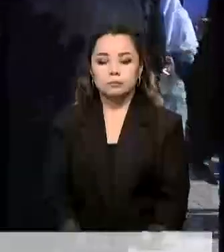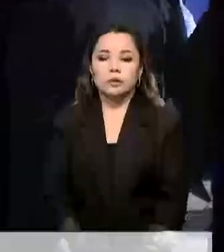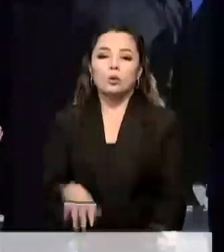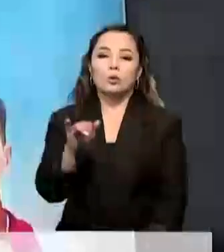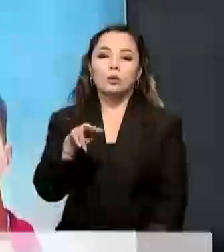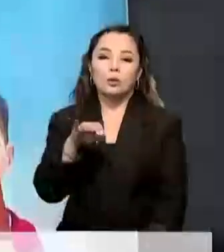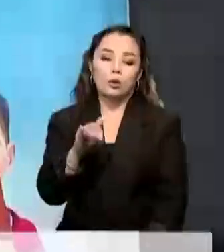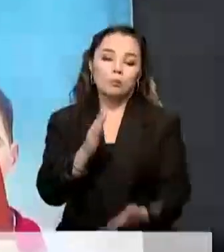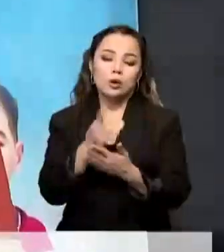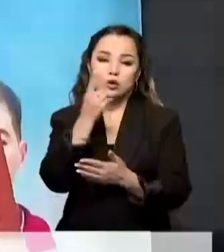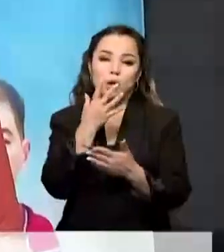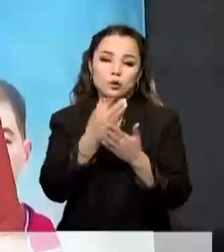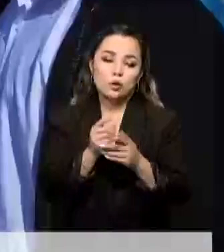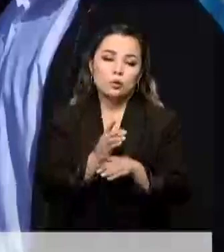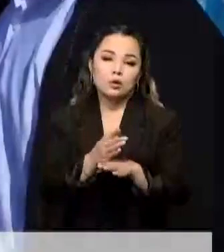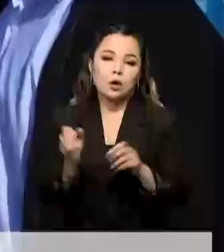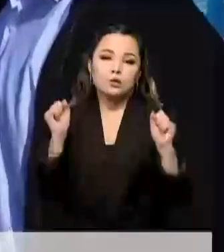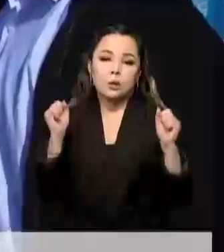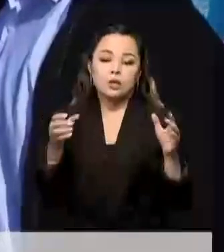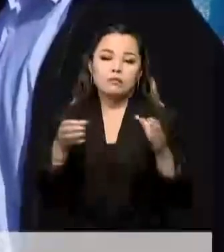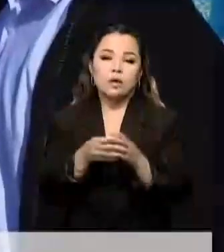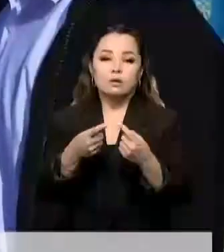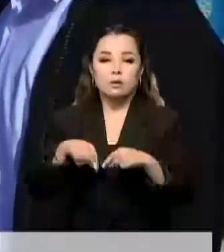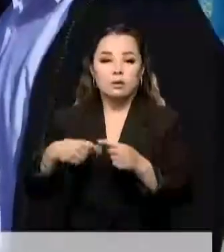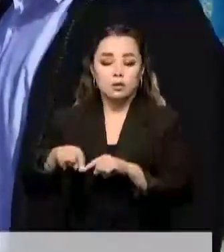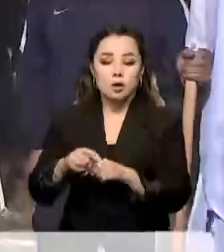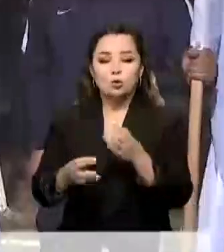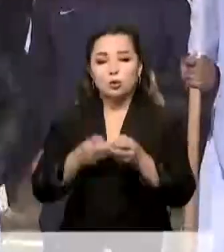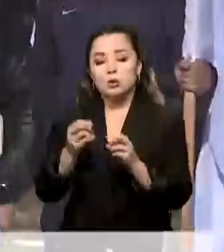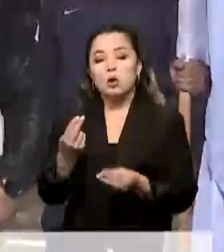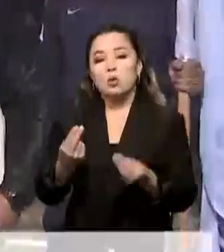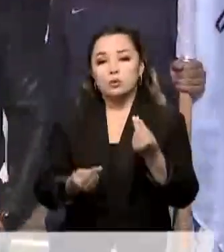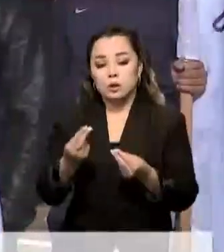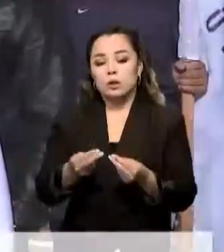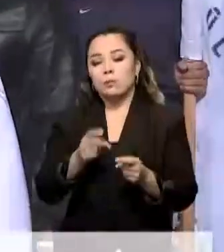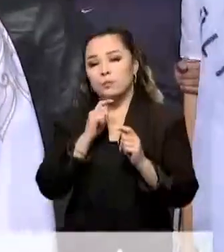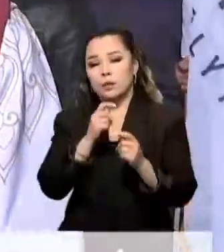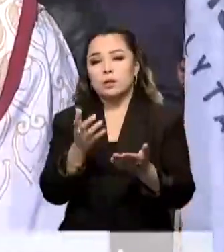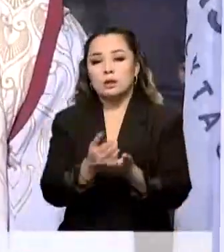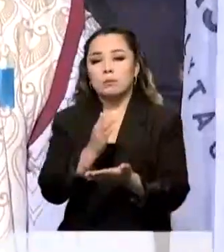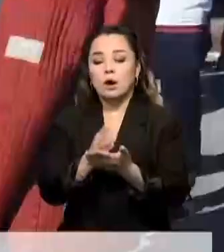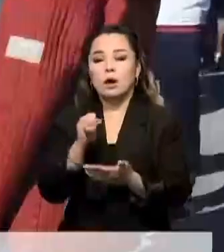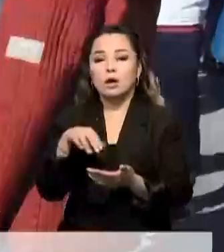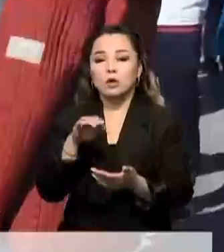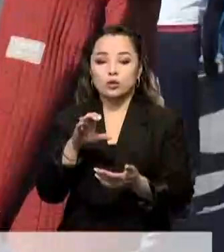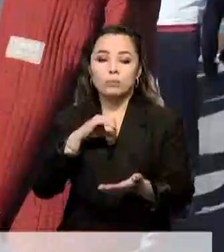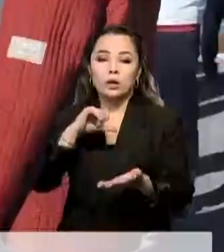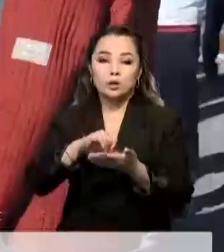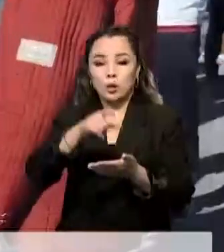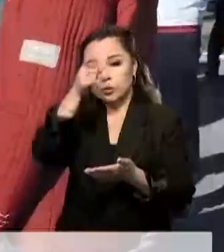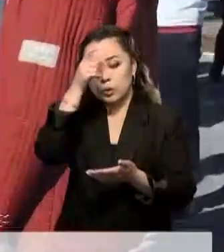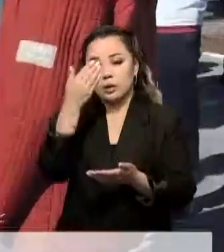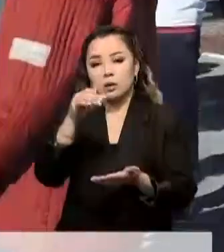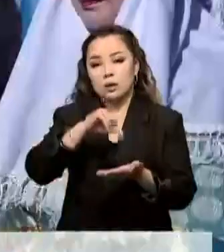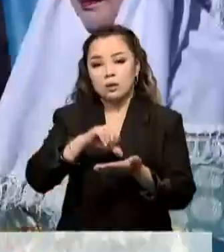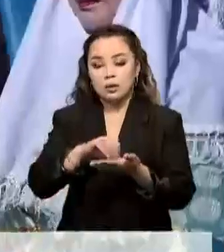Алатау жеке облыс болғалы бірнеше спорт федерациялары құрылды. Дүниежүзілік көшпенділер ойындарында қос жүлде соның жемісі. Айдос Ғалымов түріктің ашыртмалы